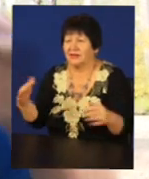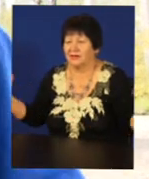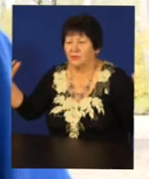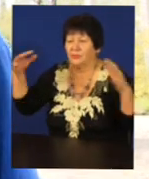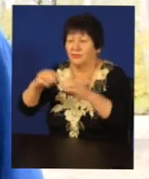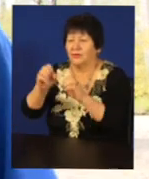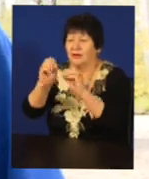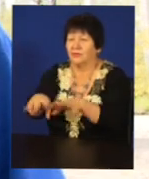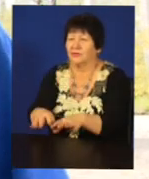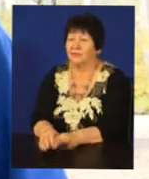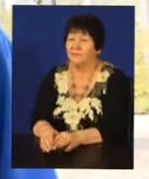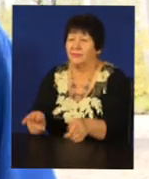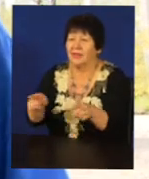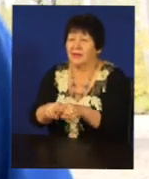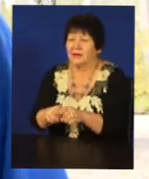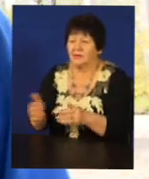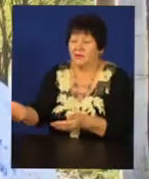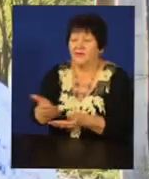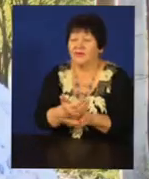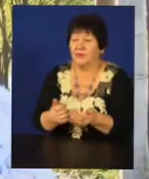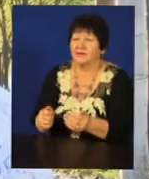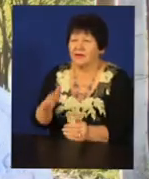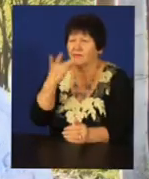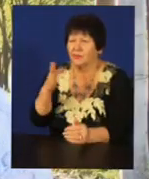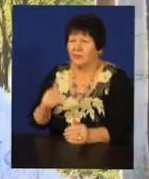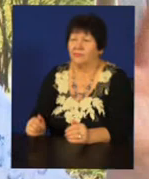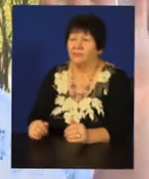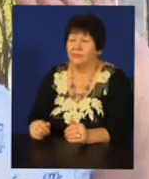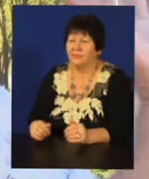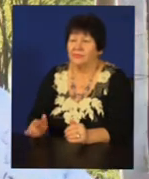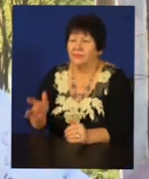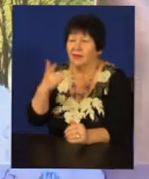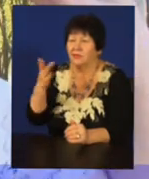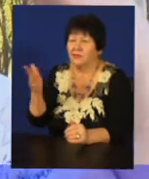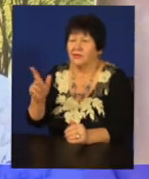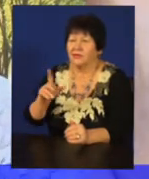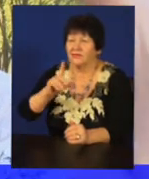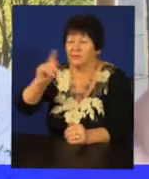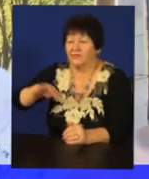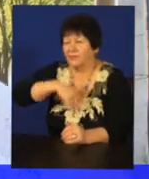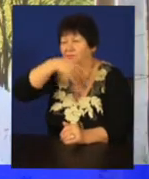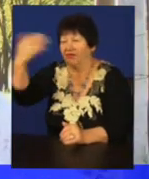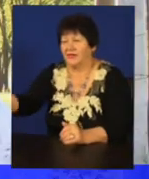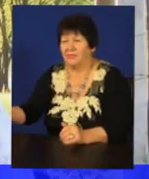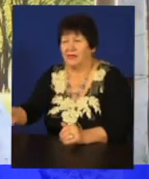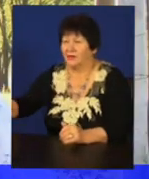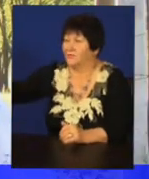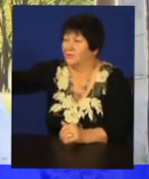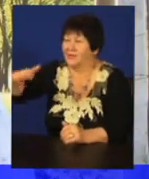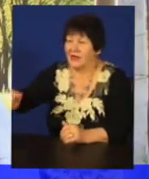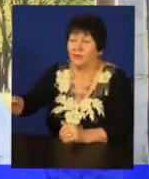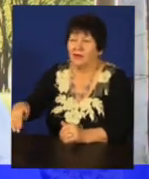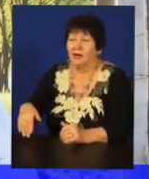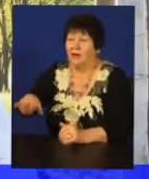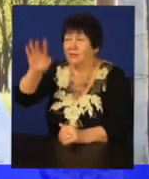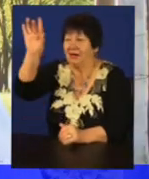loc. Така що се колектează. Гуною се душе нума під дупа гарманиш, під ялур, під стетлоку.